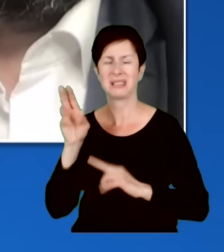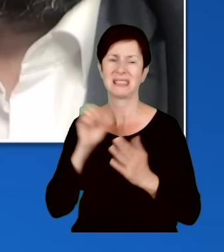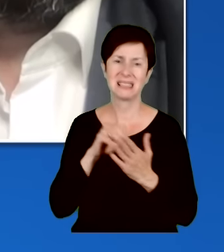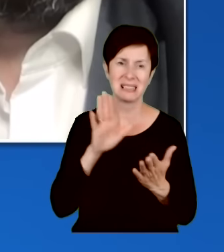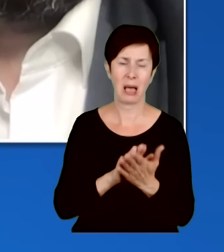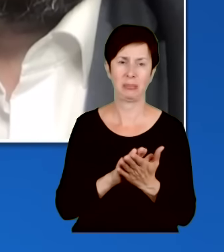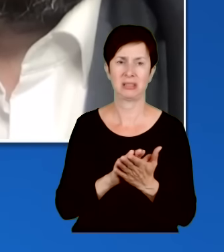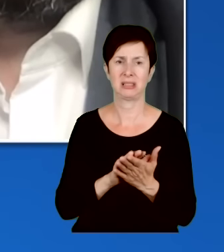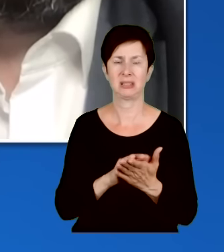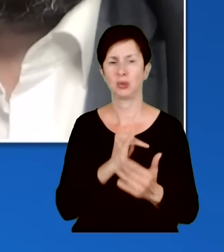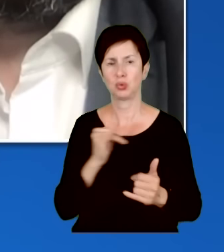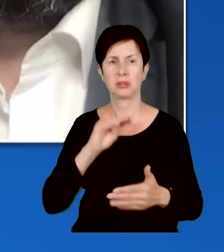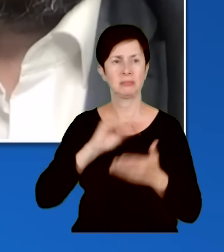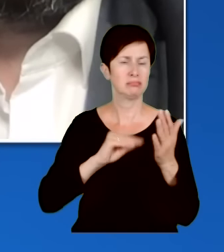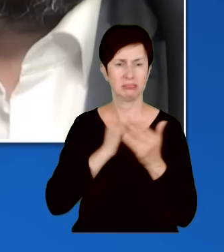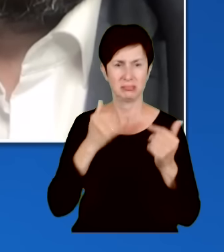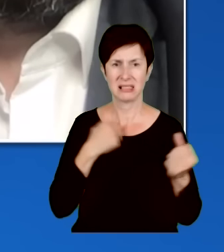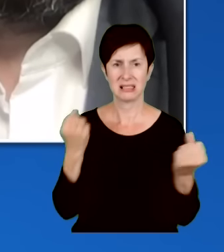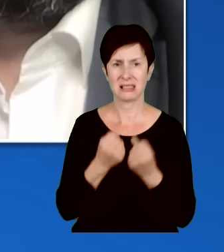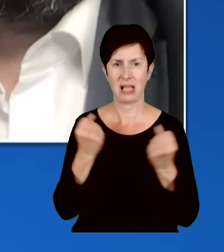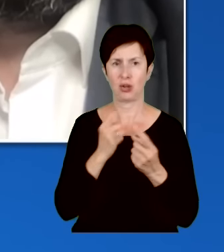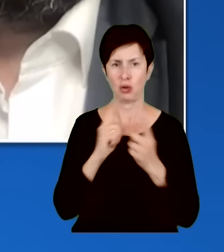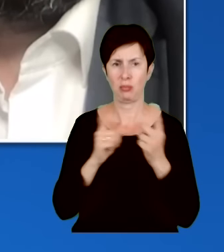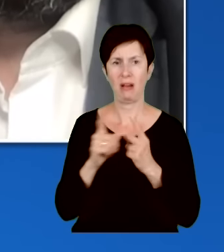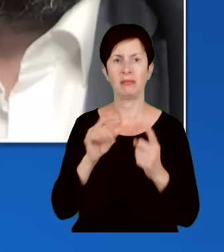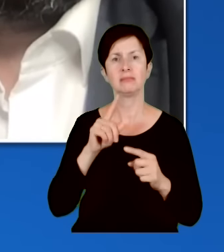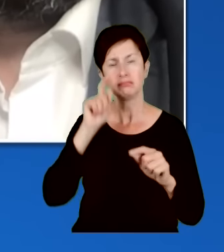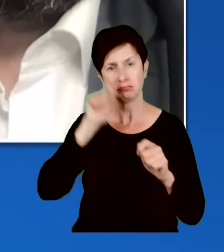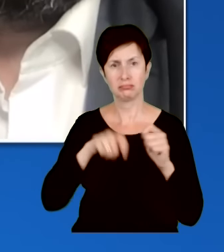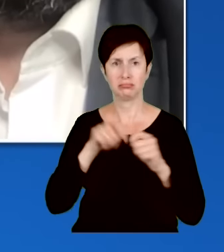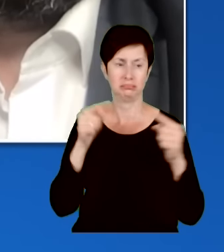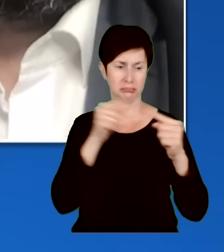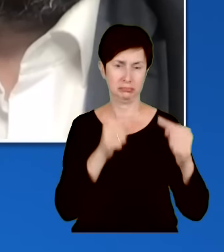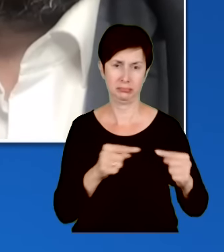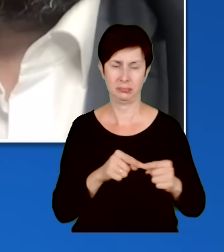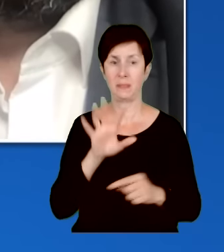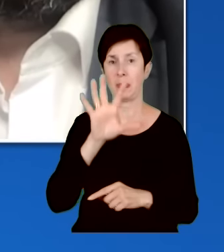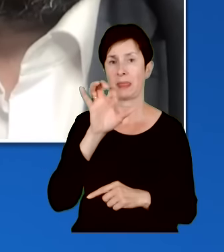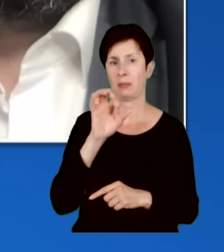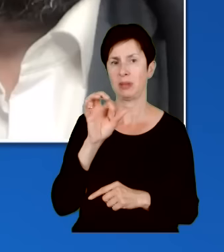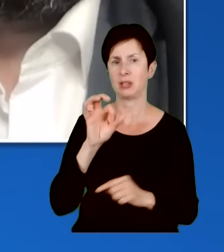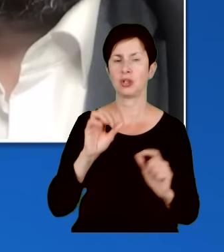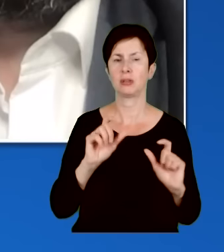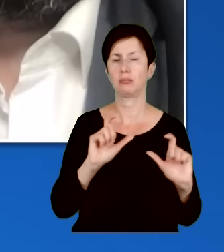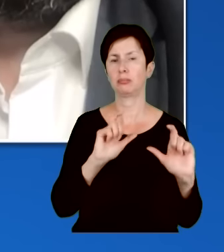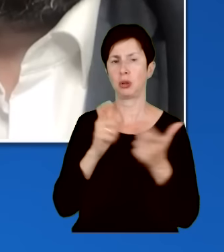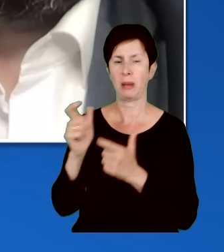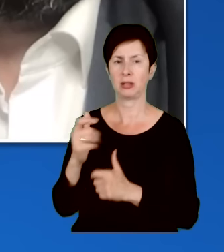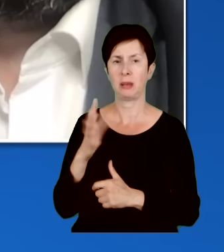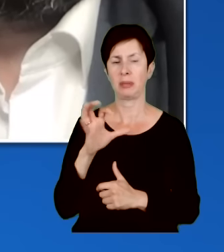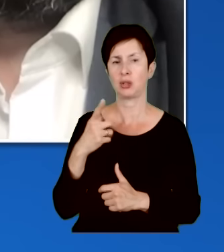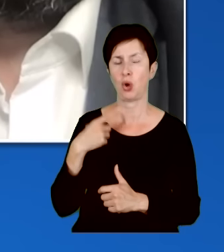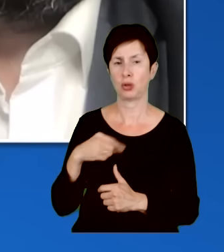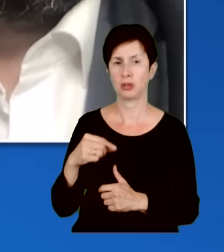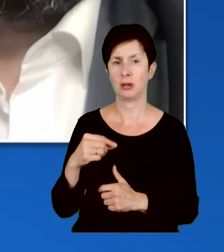traktatowym Staram się zawsze rozmawiać merytorycznie 500 osób 500 przypadków o które o których